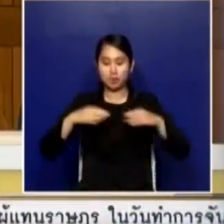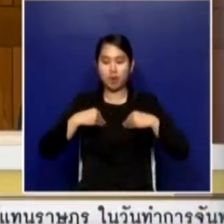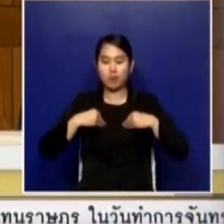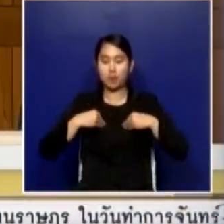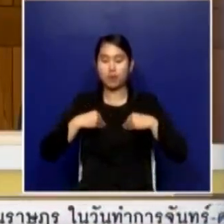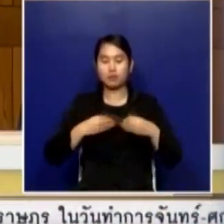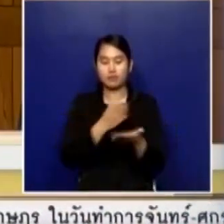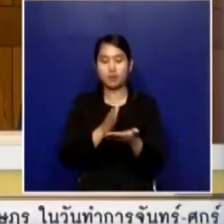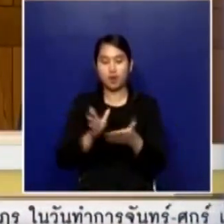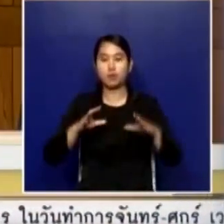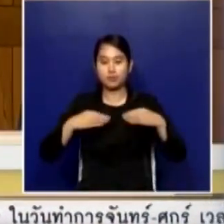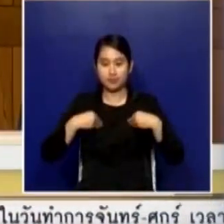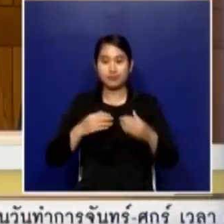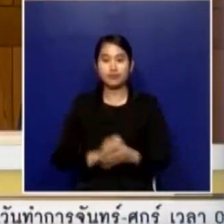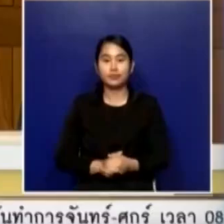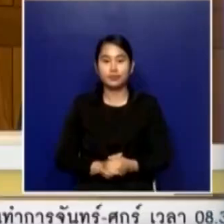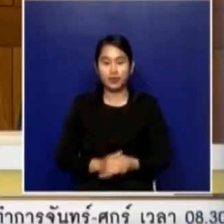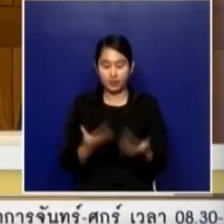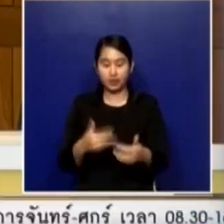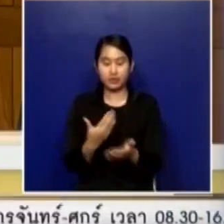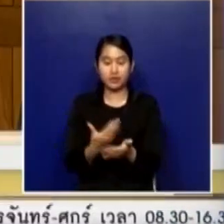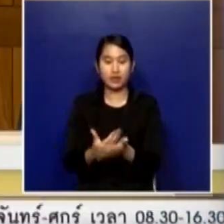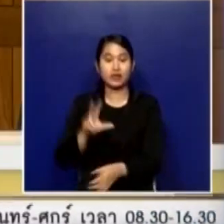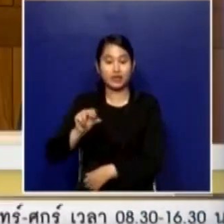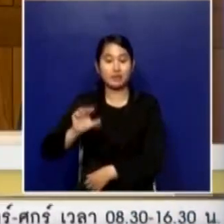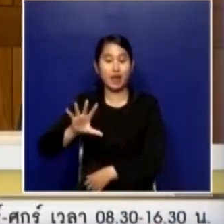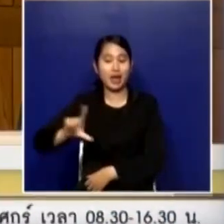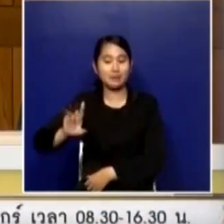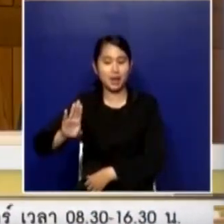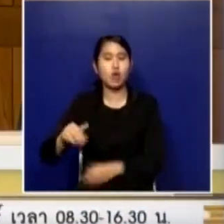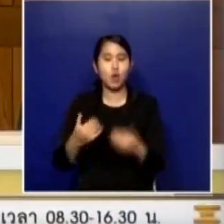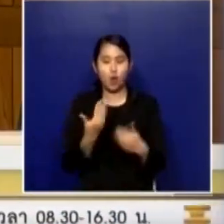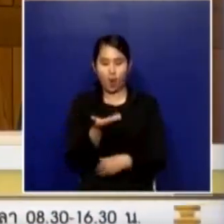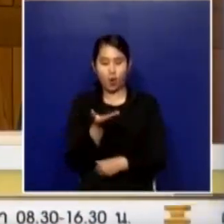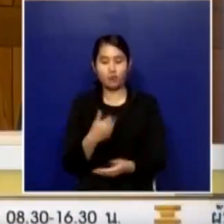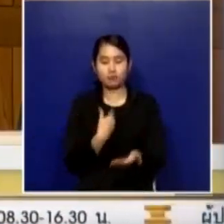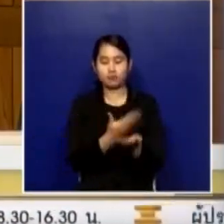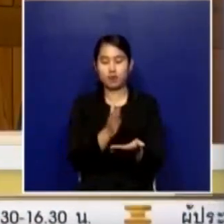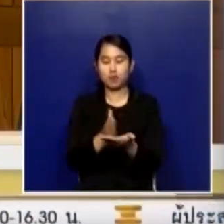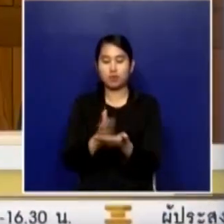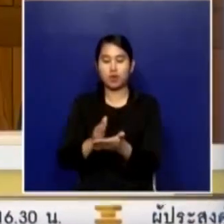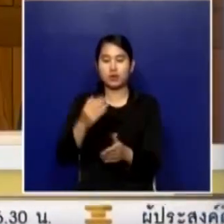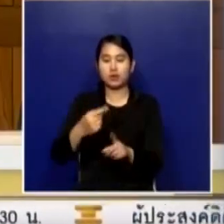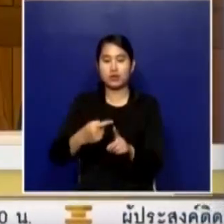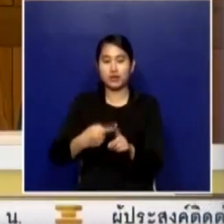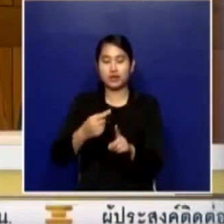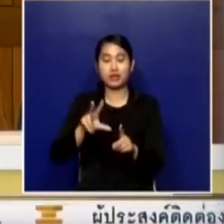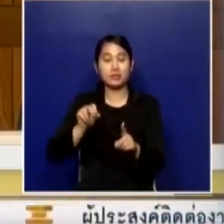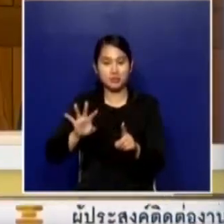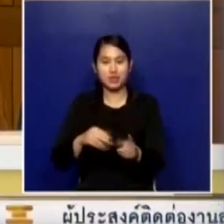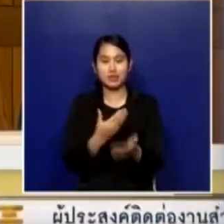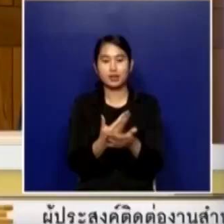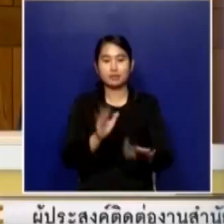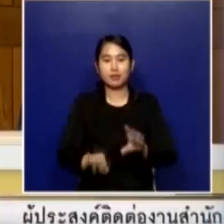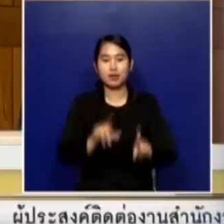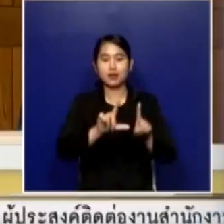งปีที่ผ่านมาเนี่ยซึ่งเป็นเรื่องปกติที่รายได้น้ อ ยต้องยอมรับรายได้เนี่ยน้อยเช่นเดียวกับประเทศอื่นๆแหละ คุณสุพัฒน์พงศ์บอกว่